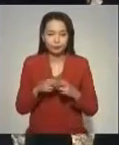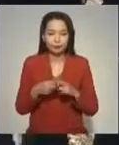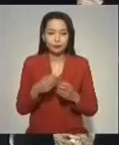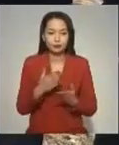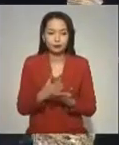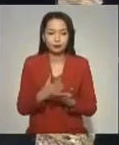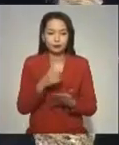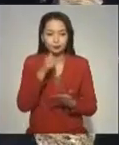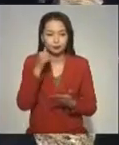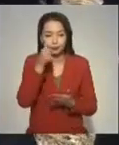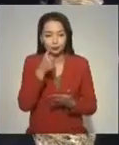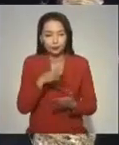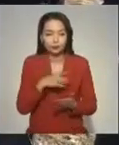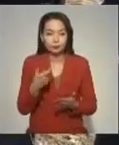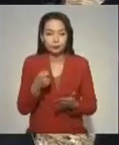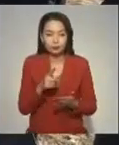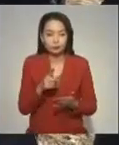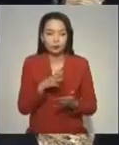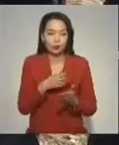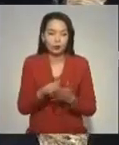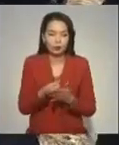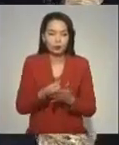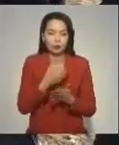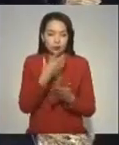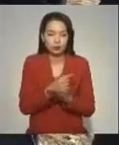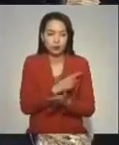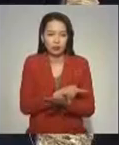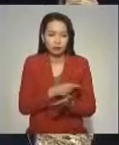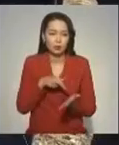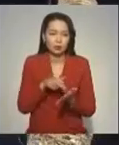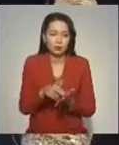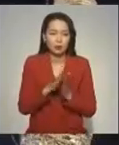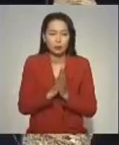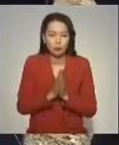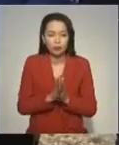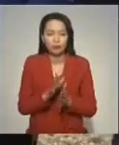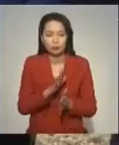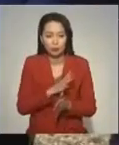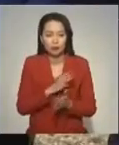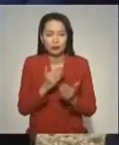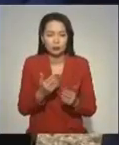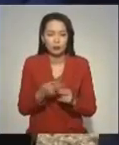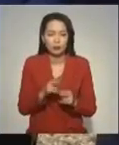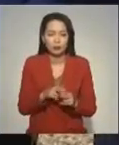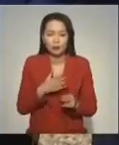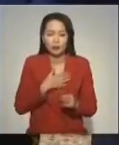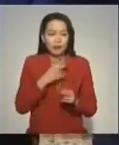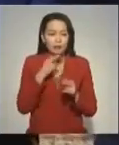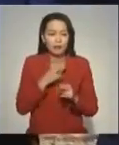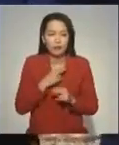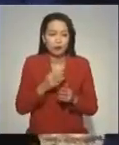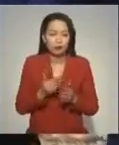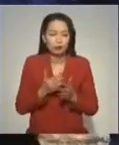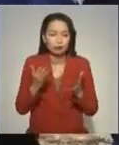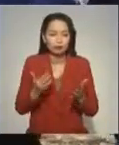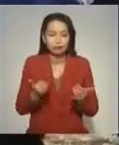мы в прошлом году газ выбивали своими силами, то есть просили, так же как попрошайки просим у них. На нас вообще внимания не обращают. Разве